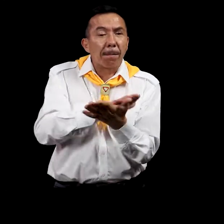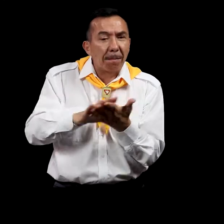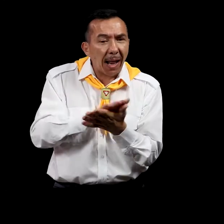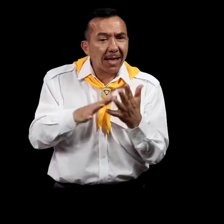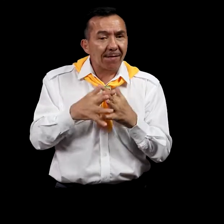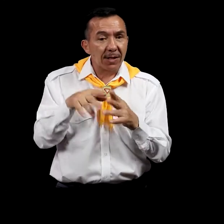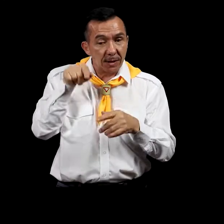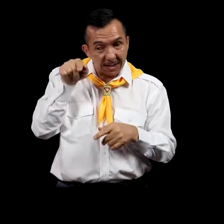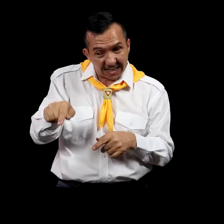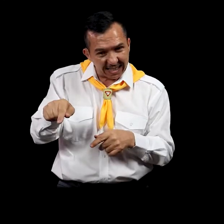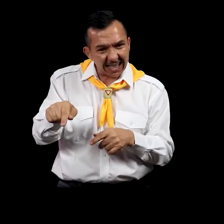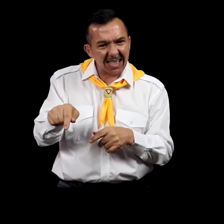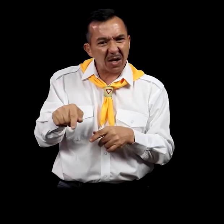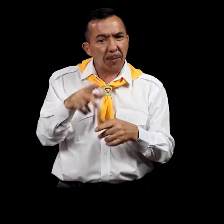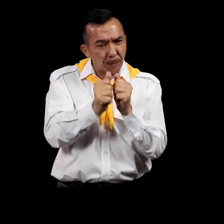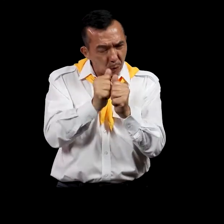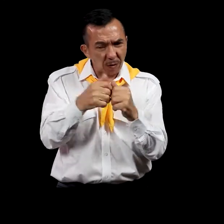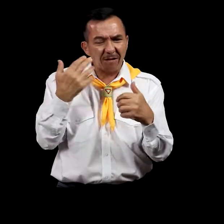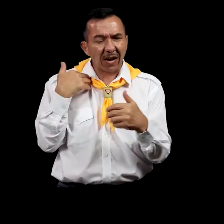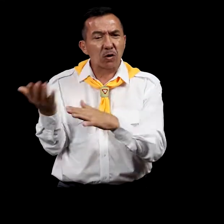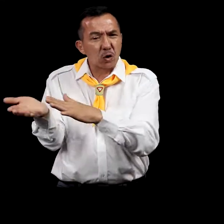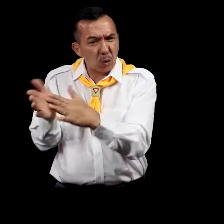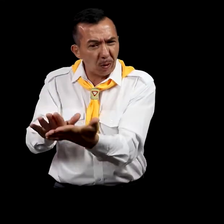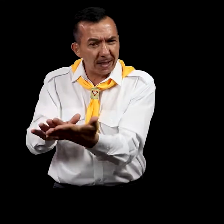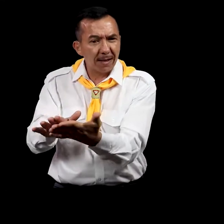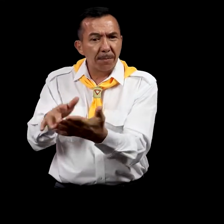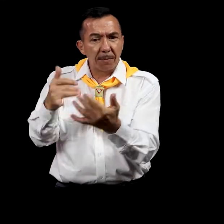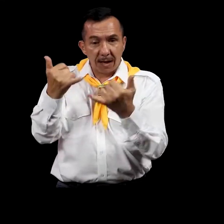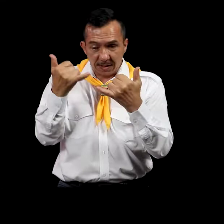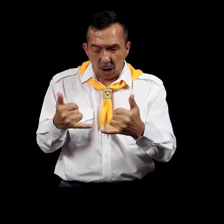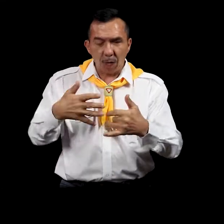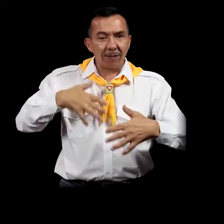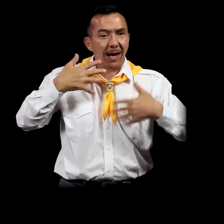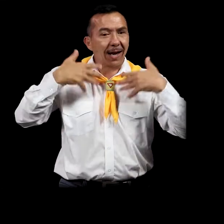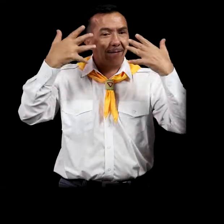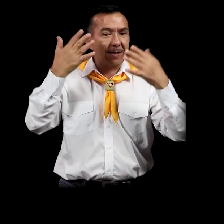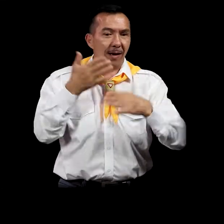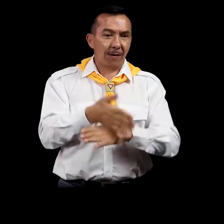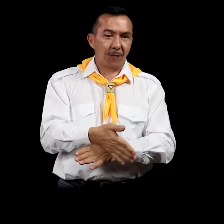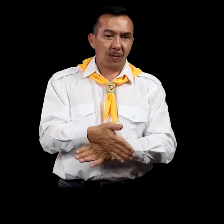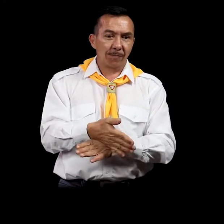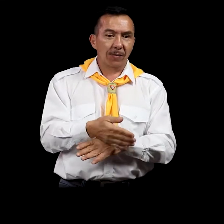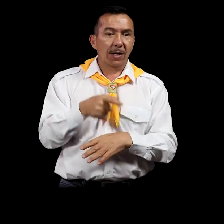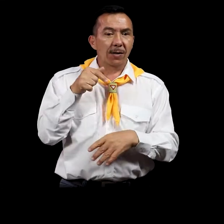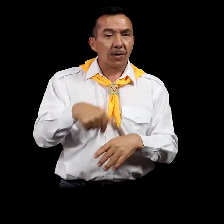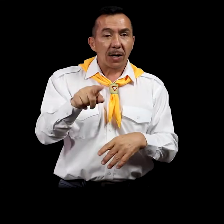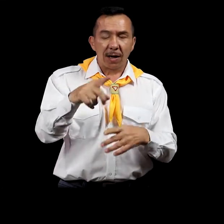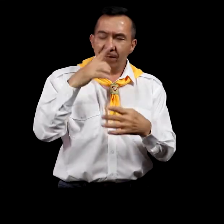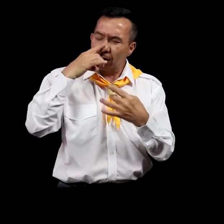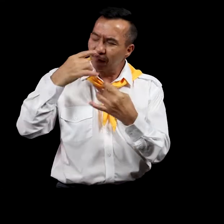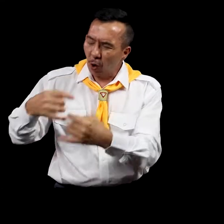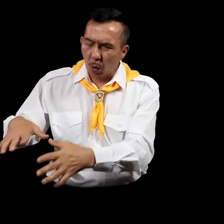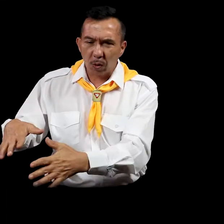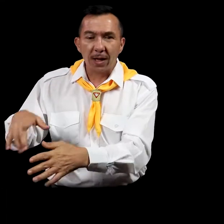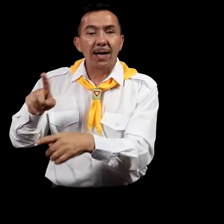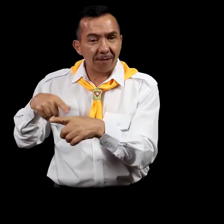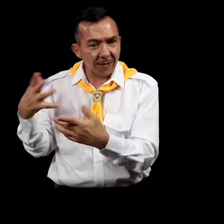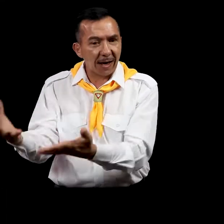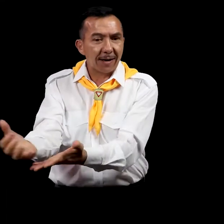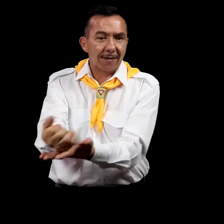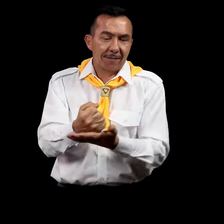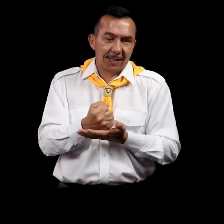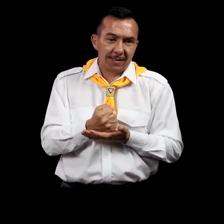wees, want hierdie broer van jou was dood, en het verlewendig geword. en hy was verloof en is